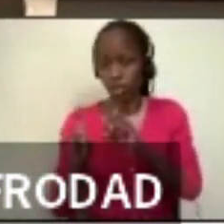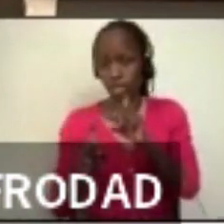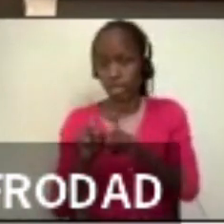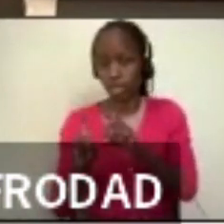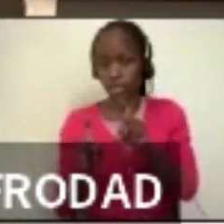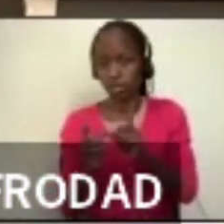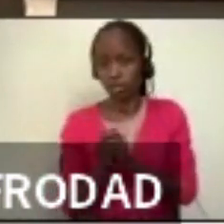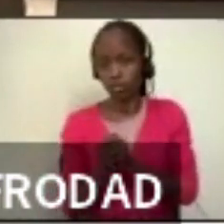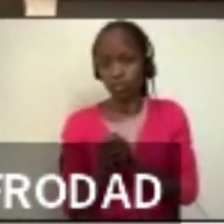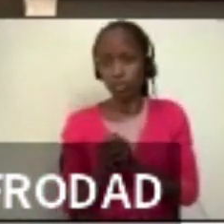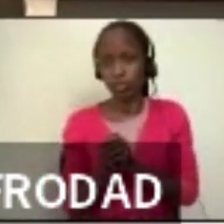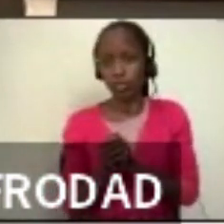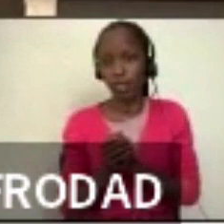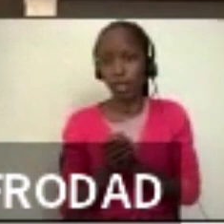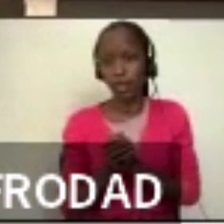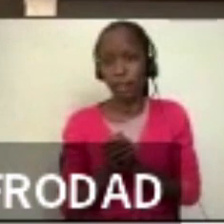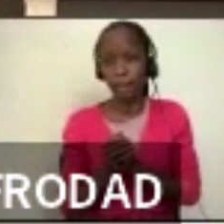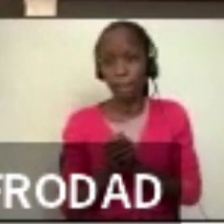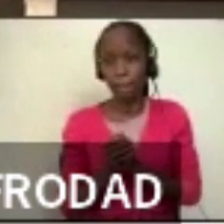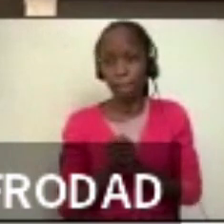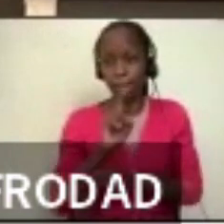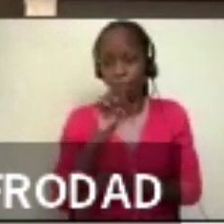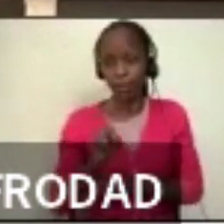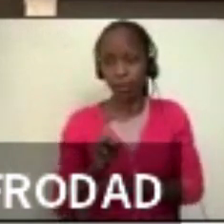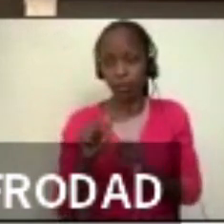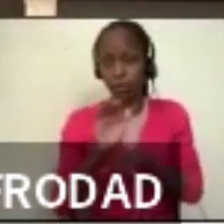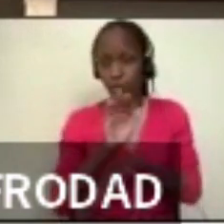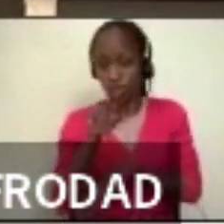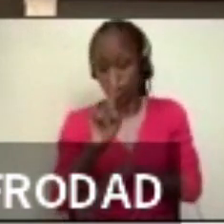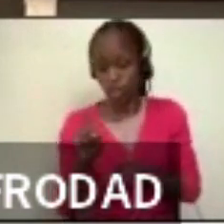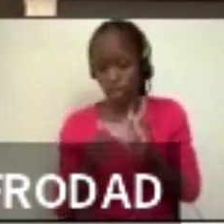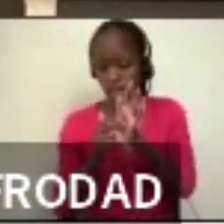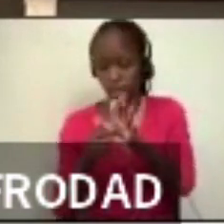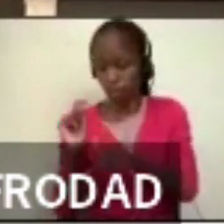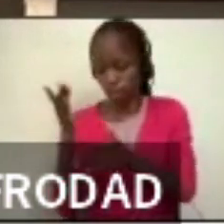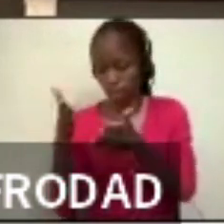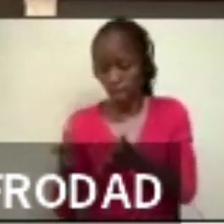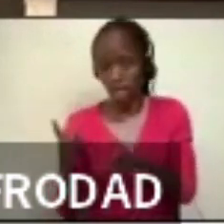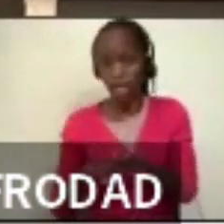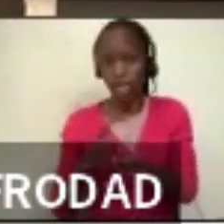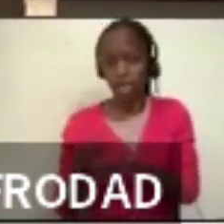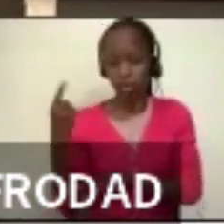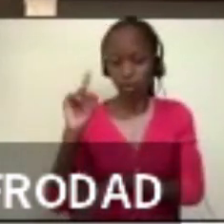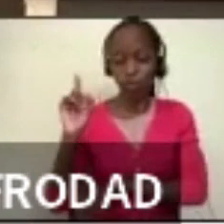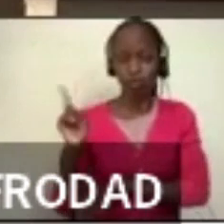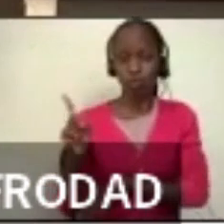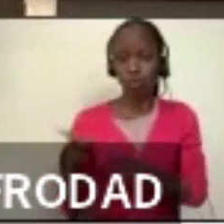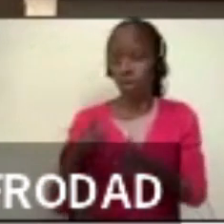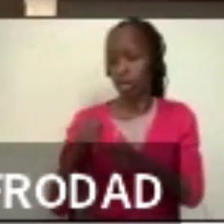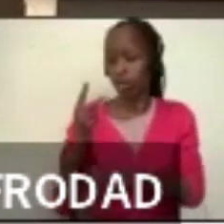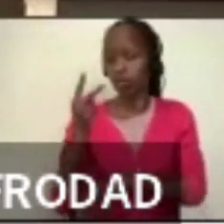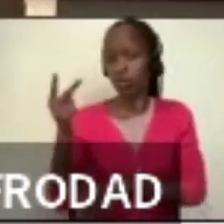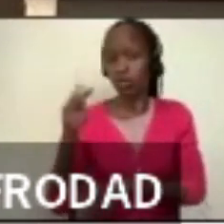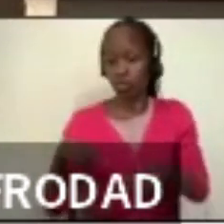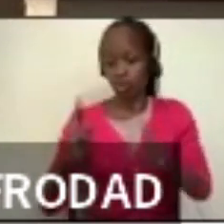c'est le questionnement que l'on se pose. Je prends un exemple. Au Kenya, ici, quand on venait à Nairobi, on a vu des routes en construction.